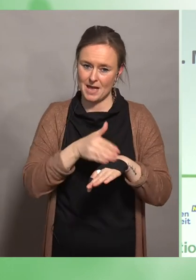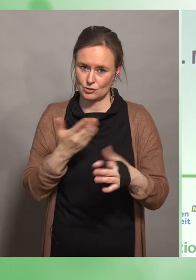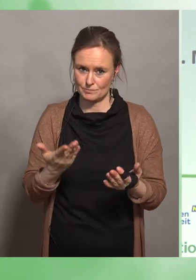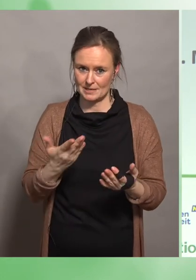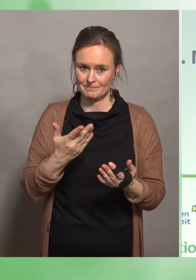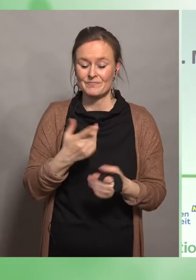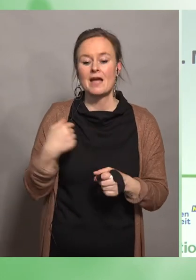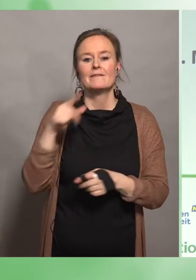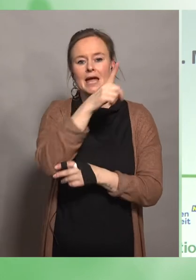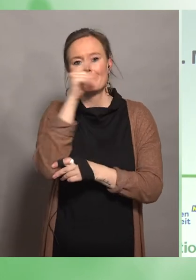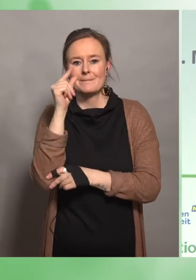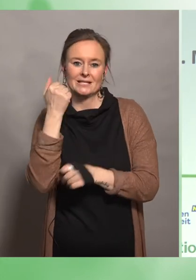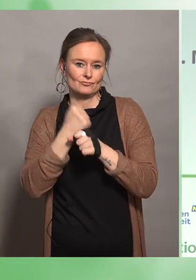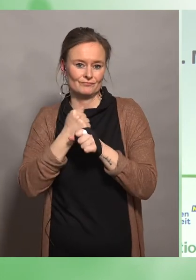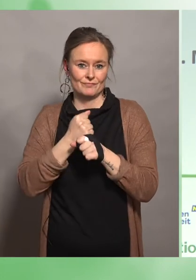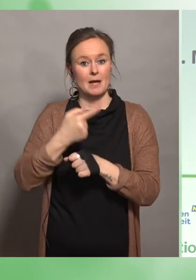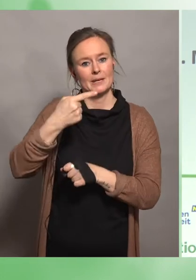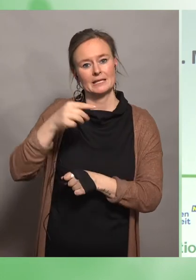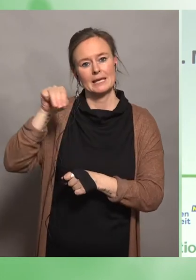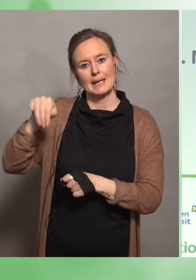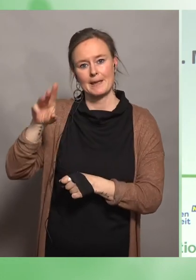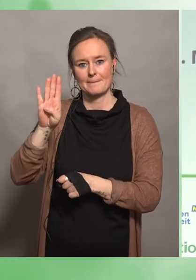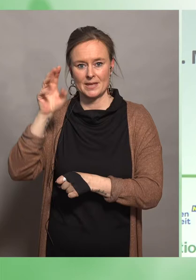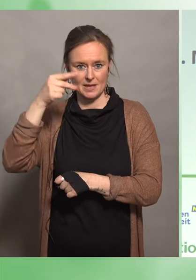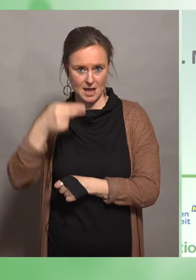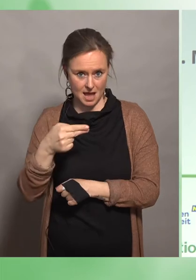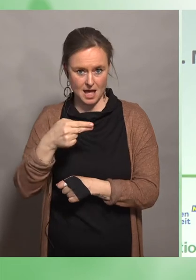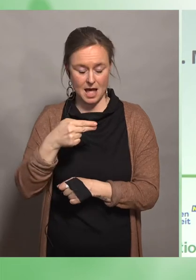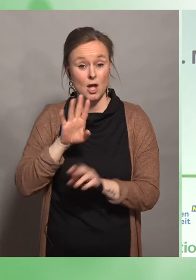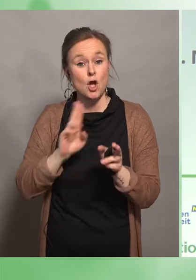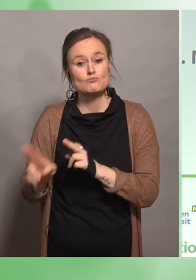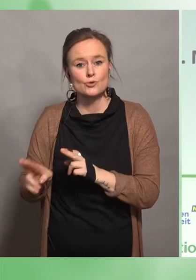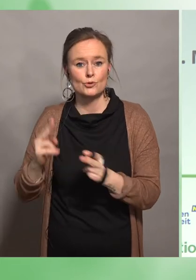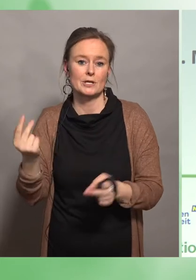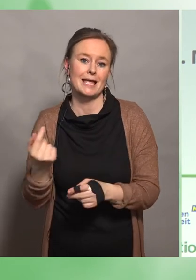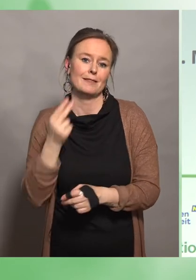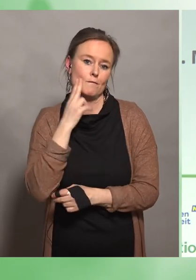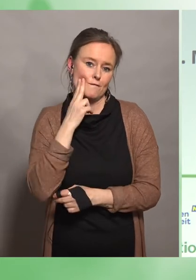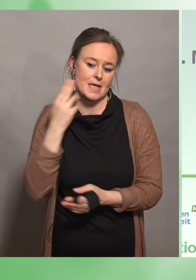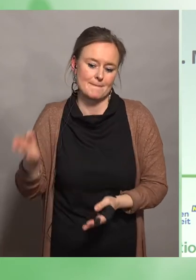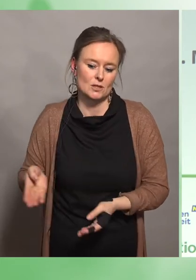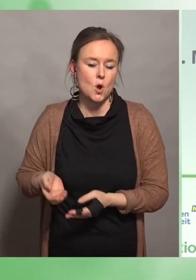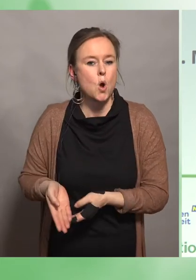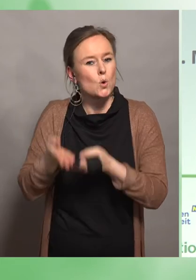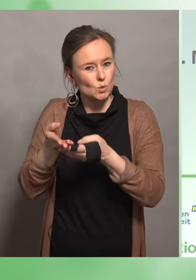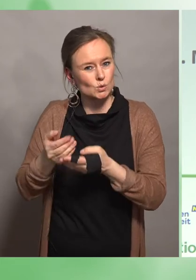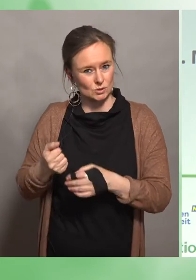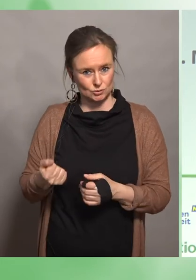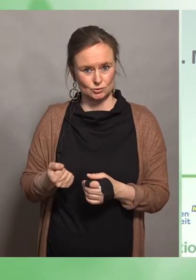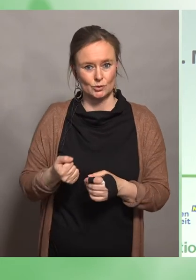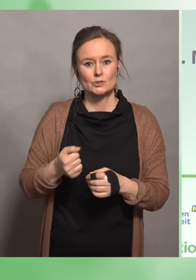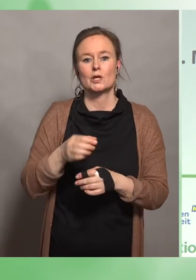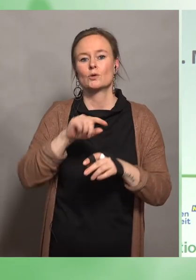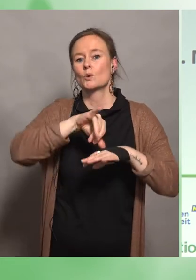GmbH die Möglichkeit, Betriebe zu unterstützen, und wir haben in unserem Projekt Null Handicap